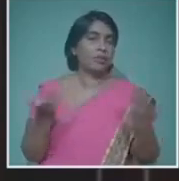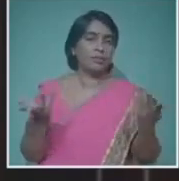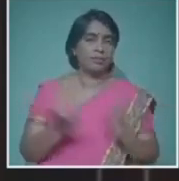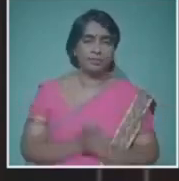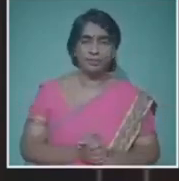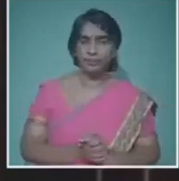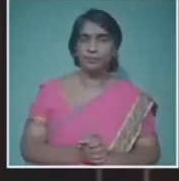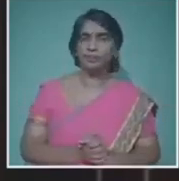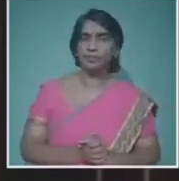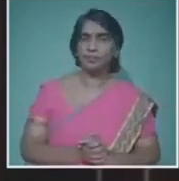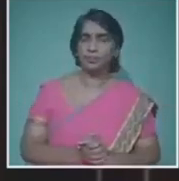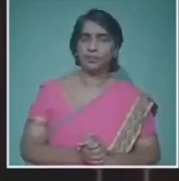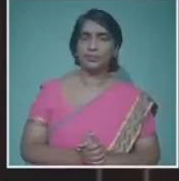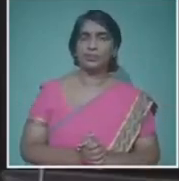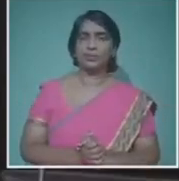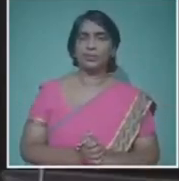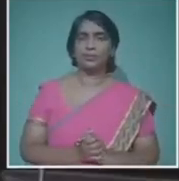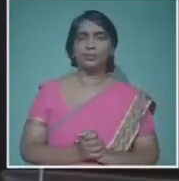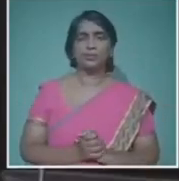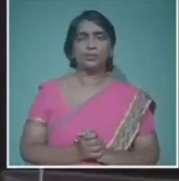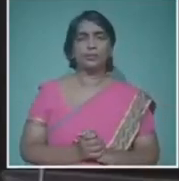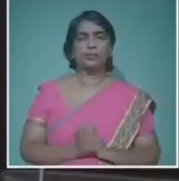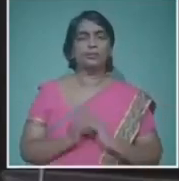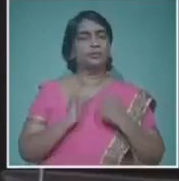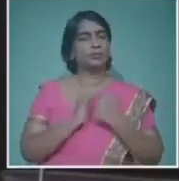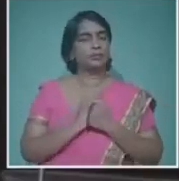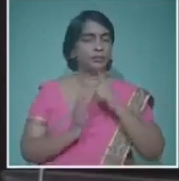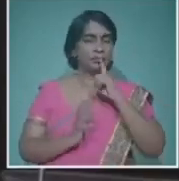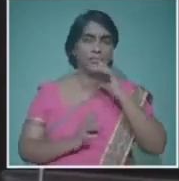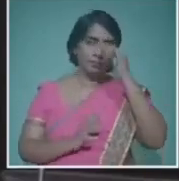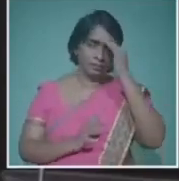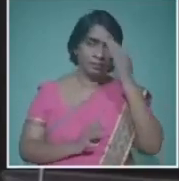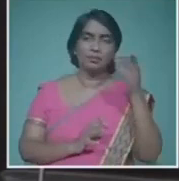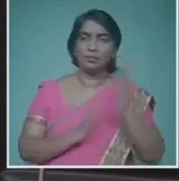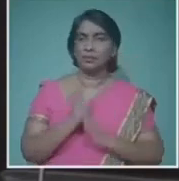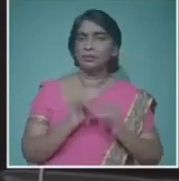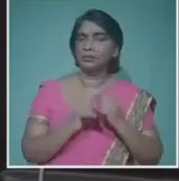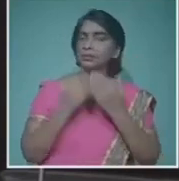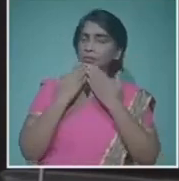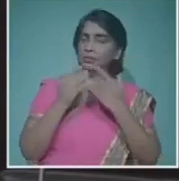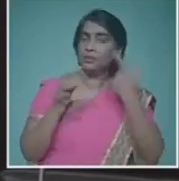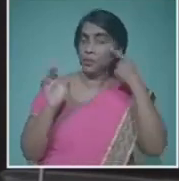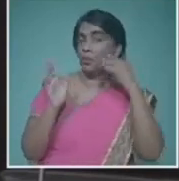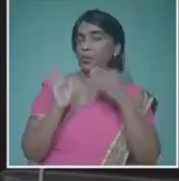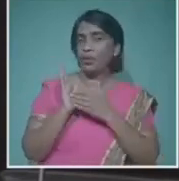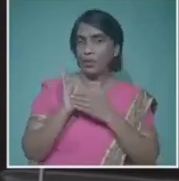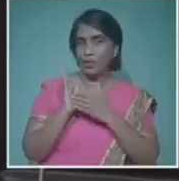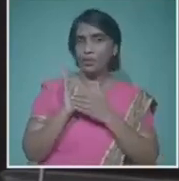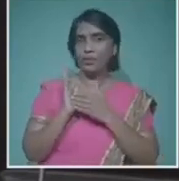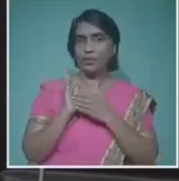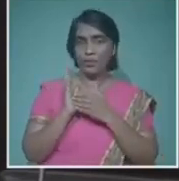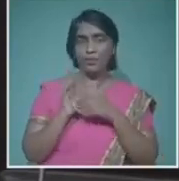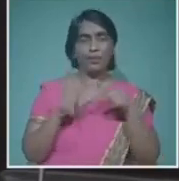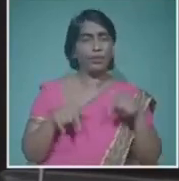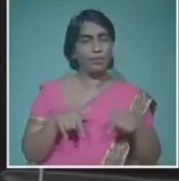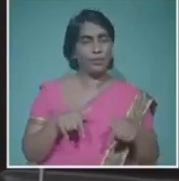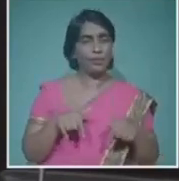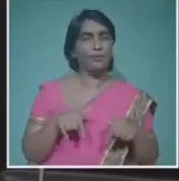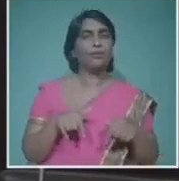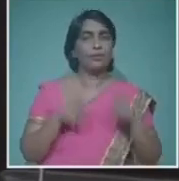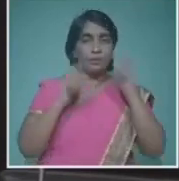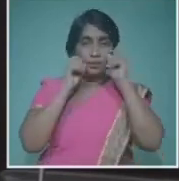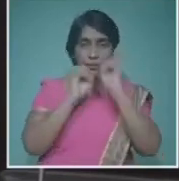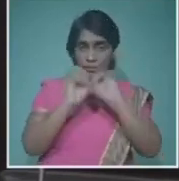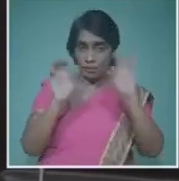විශේෂයෙන්. ගරු කතානායකතුමනි, මන්තුමාට ස්තුතිවන්ත වෙනවා මේ පිළිබඳව අද දැනුවත්